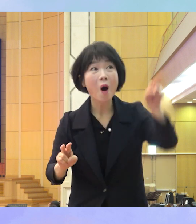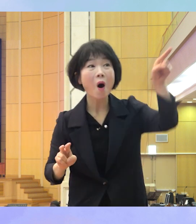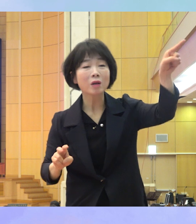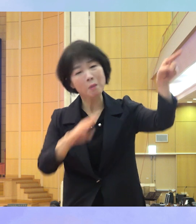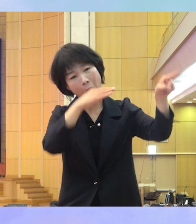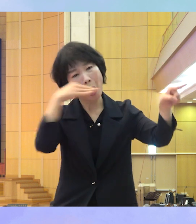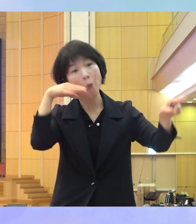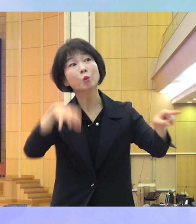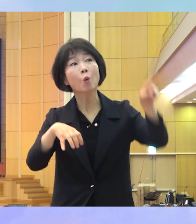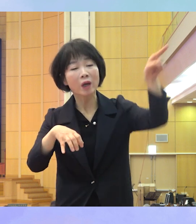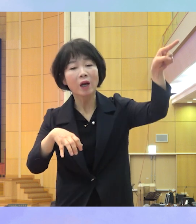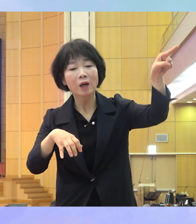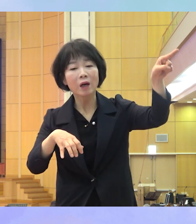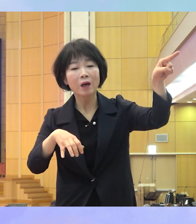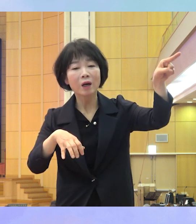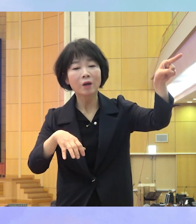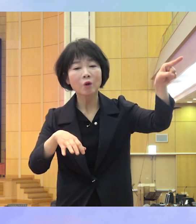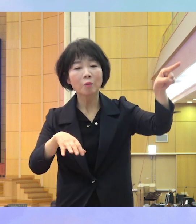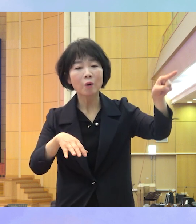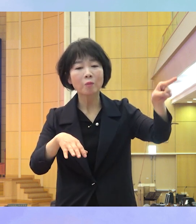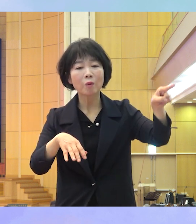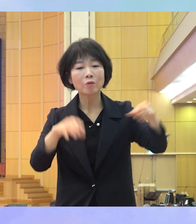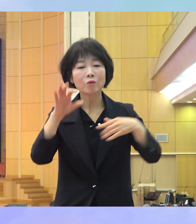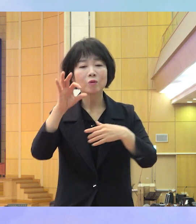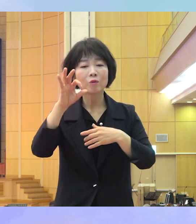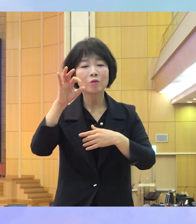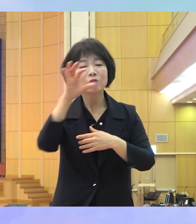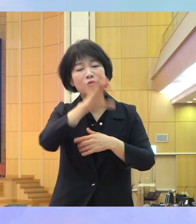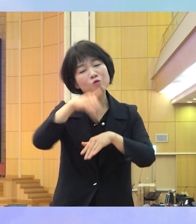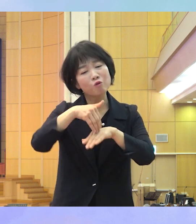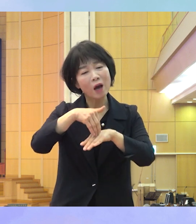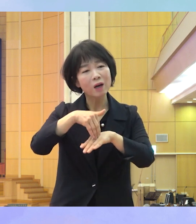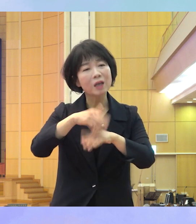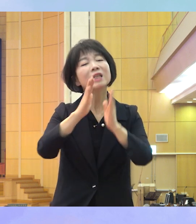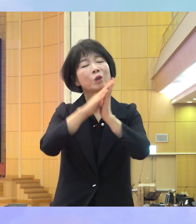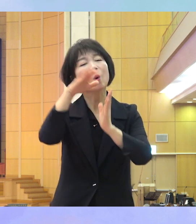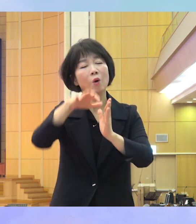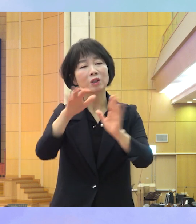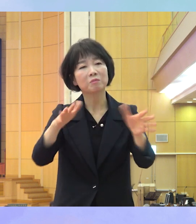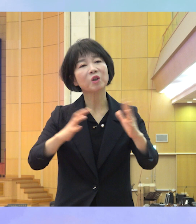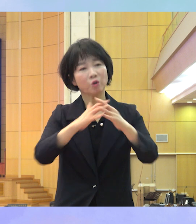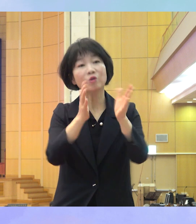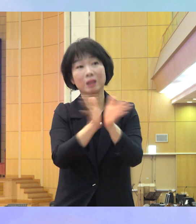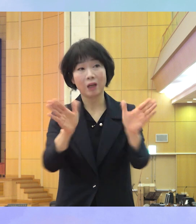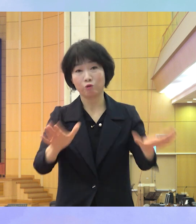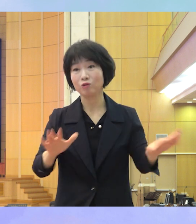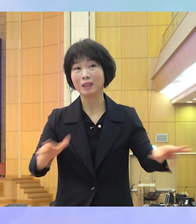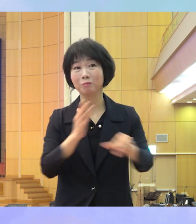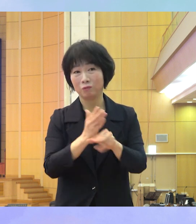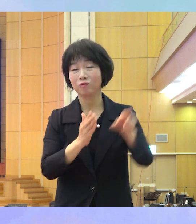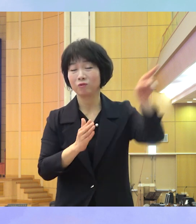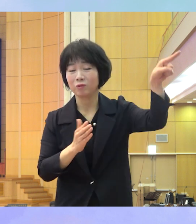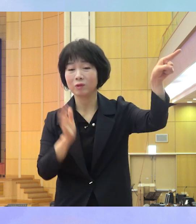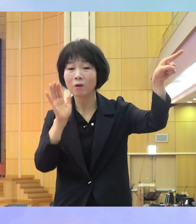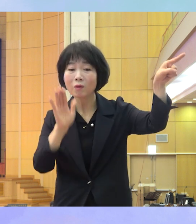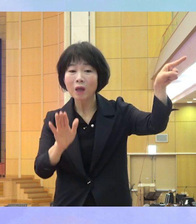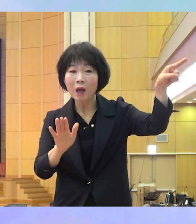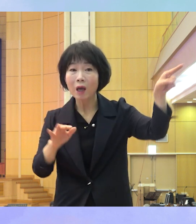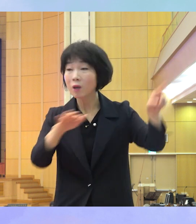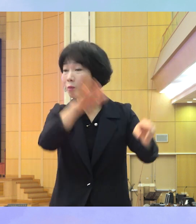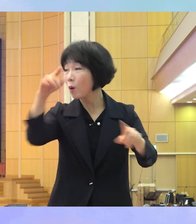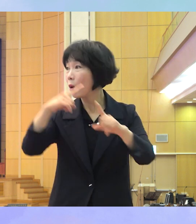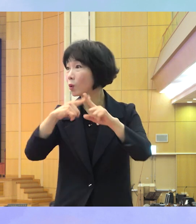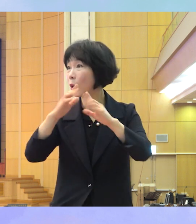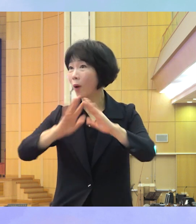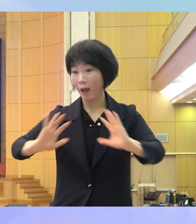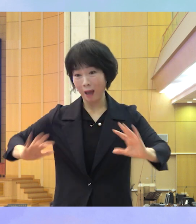지역에 또 우리 수양관 지으려고 이제 시작하려고 하잖아요. 이 성전 짓는